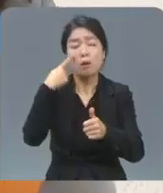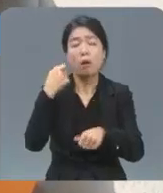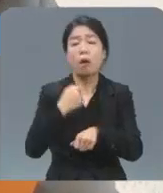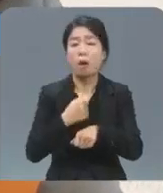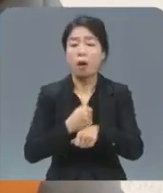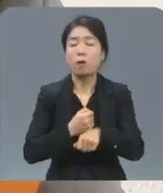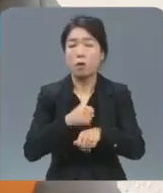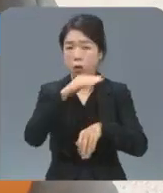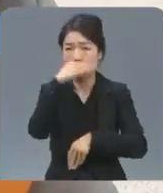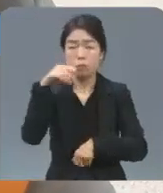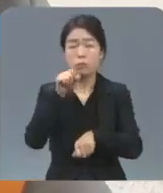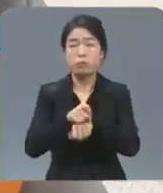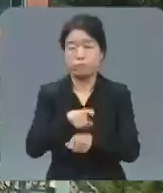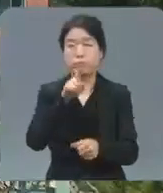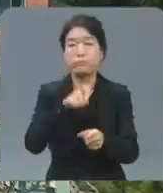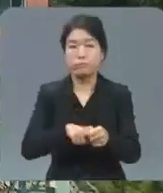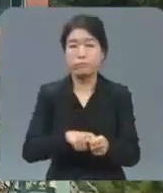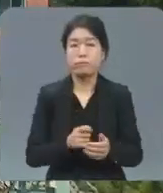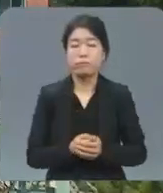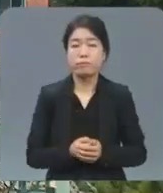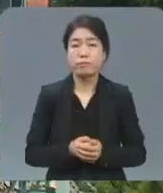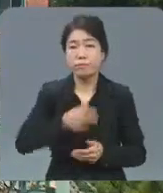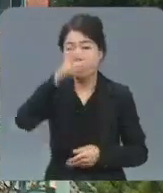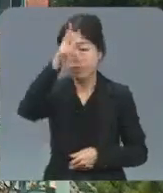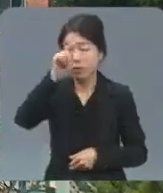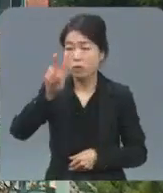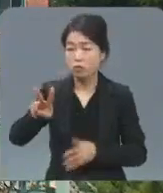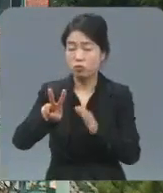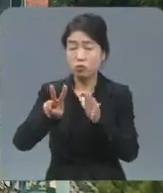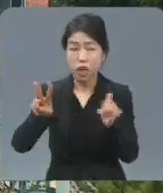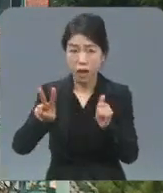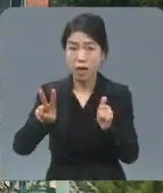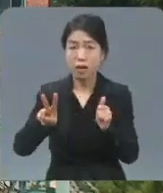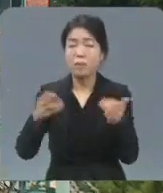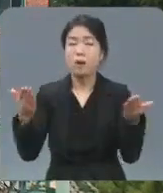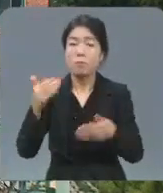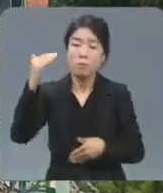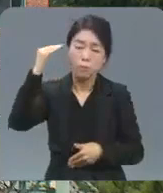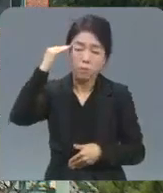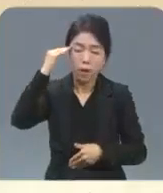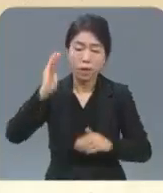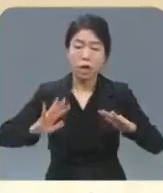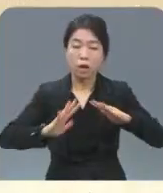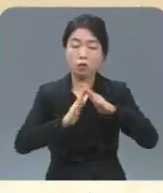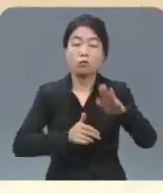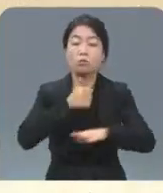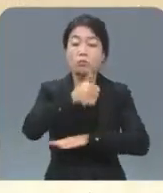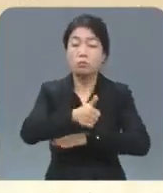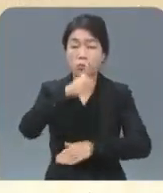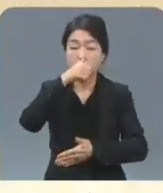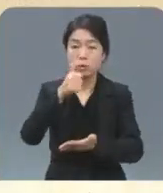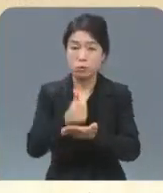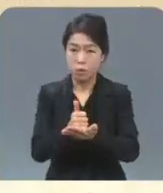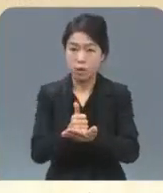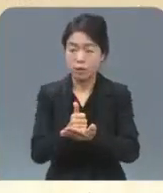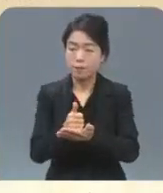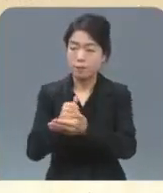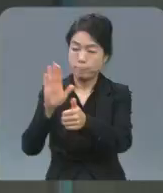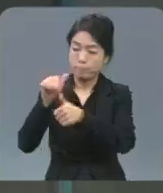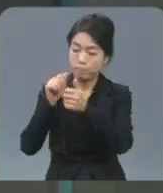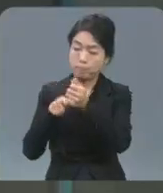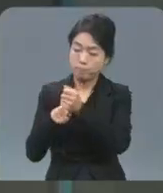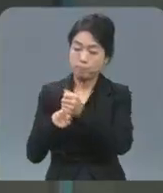봐야겠죠. 공정성을 위해서. 경찰은 두 학생을 업무방해와 건조물 침입 등의 혐의로 입건해 조사하고